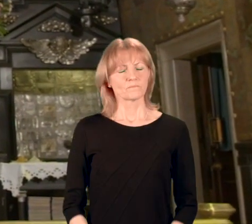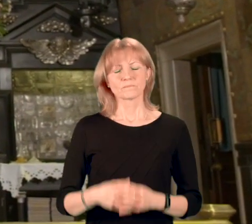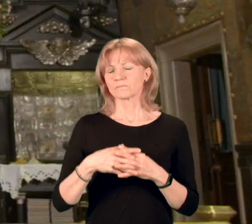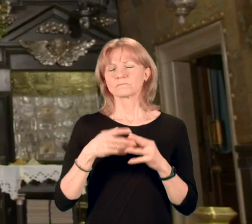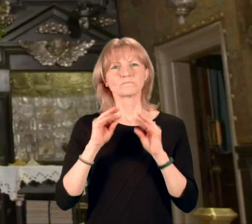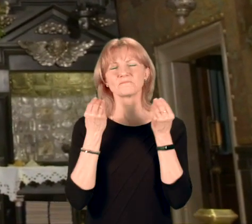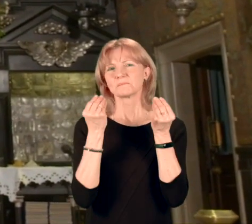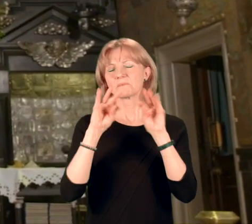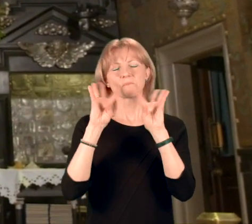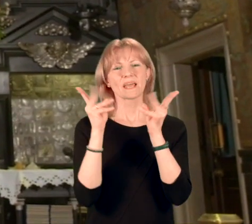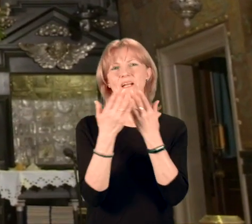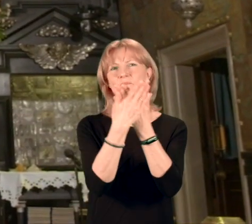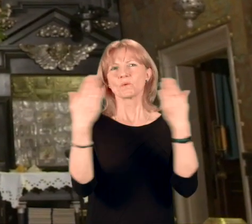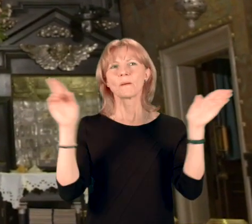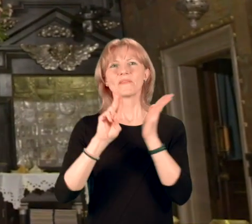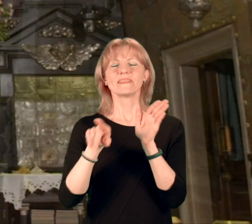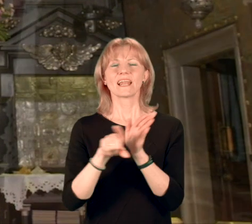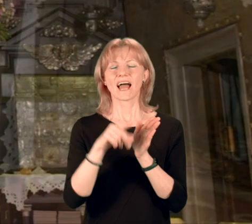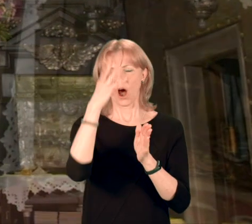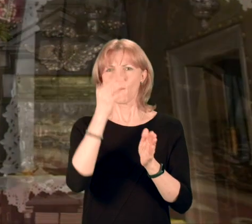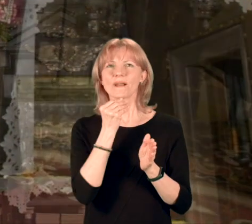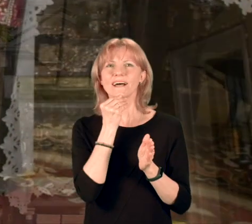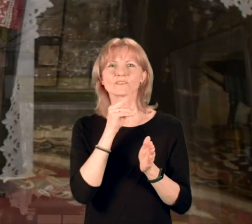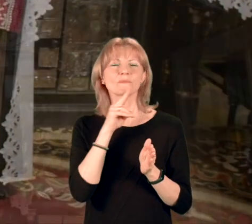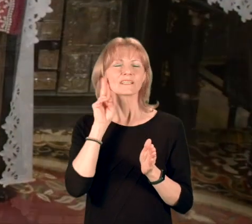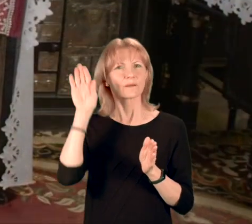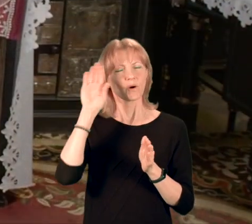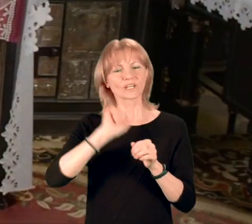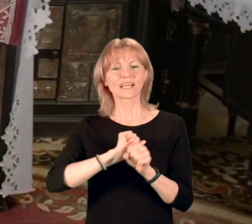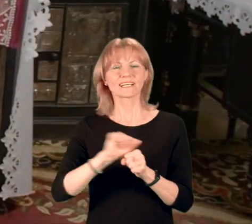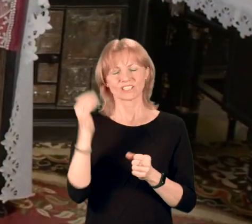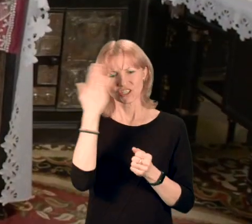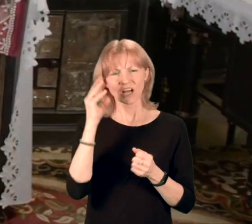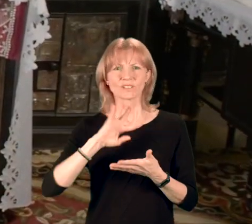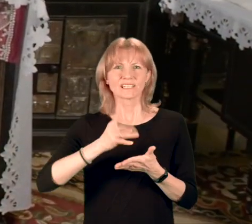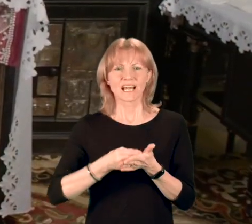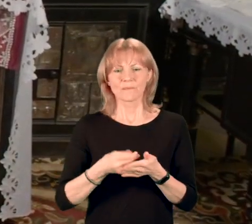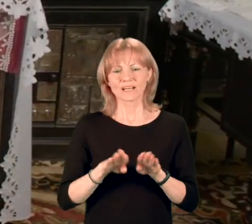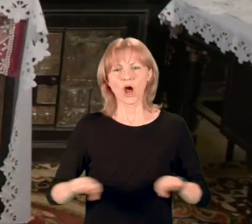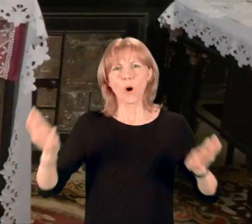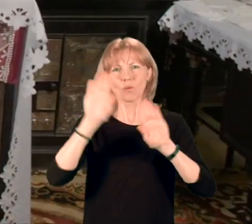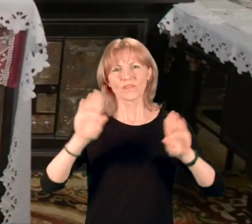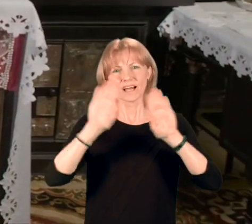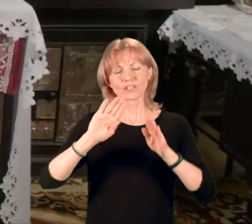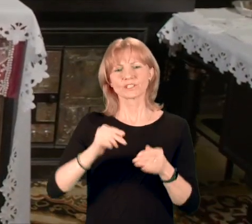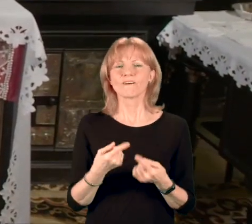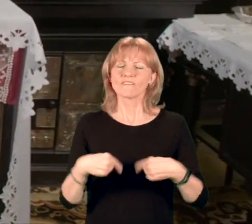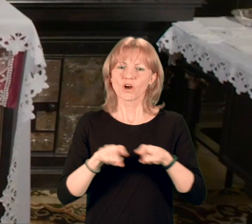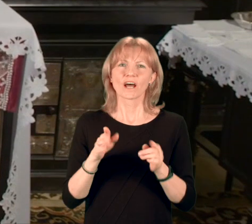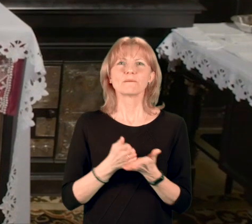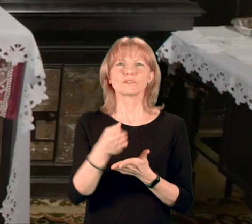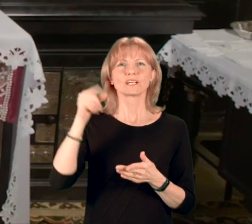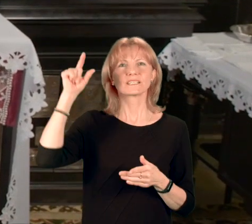Przepięknym tłem dla obrazu Matki Bożej jest barokowy, hebanowo-srebrny ołtarz główny projektu włoskiego artysty